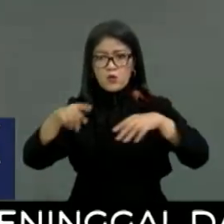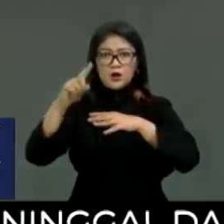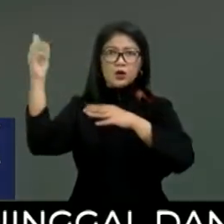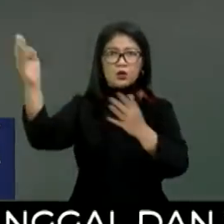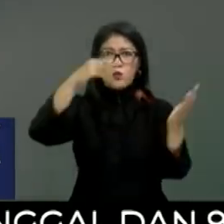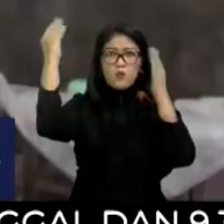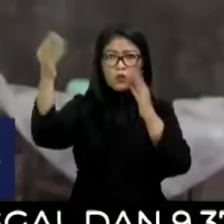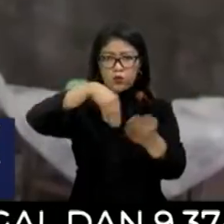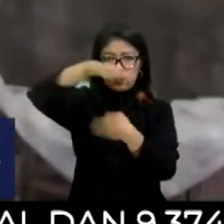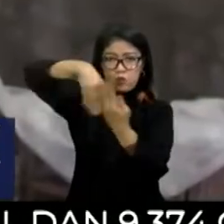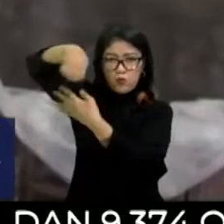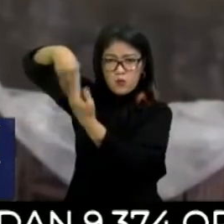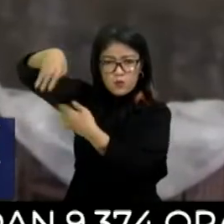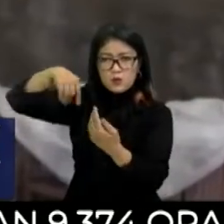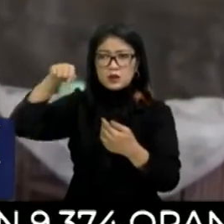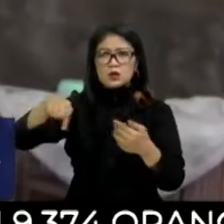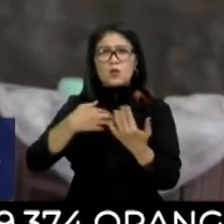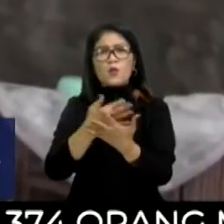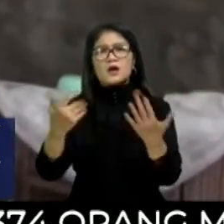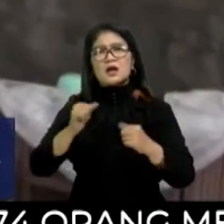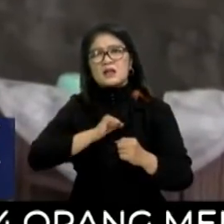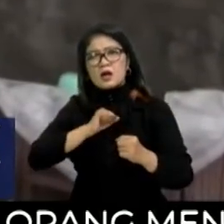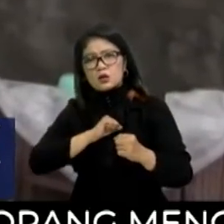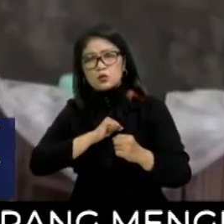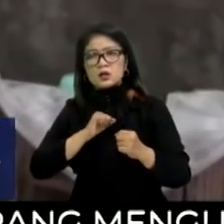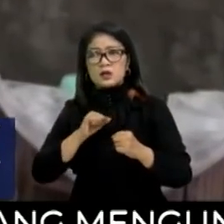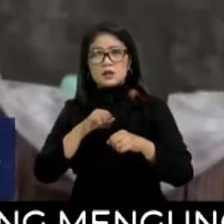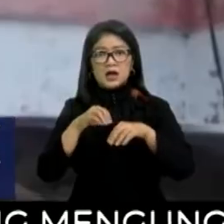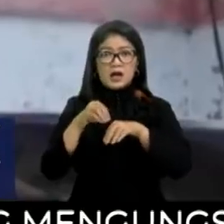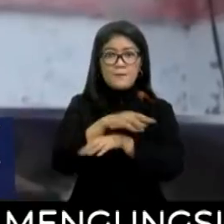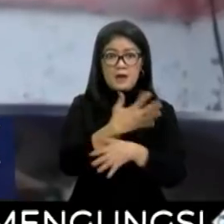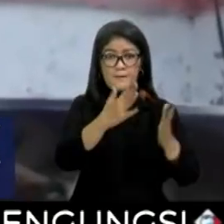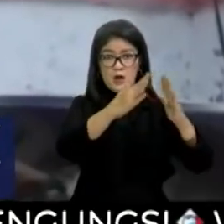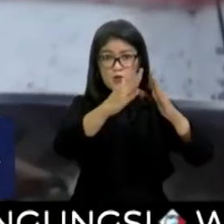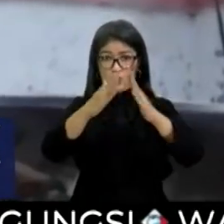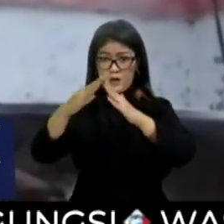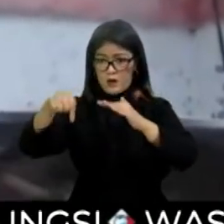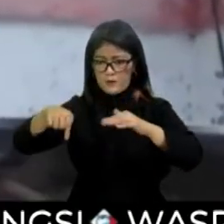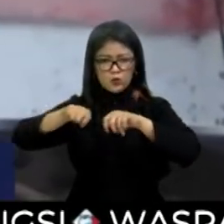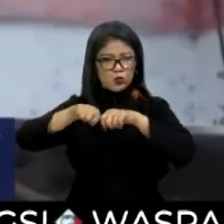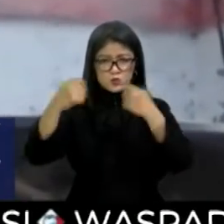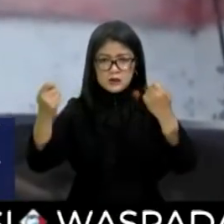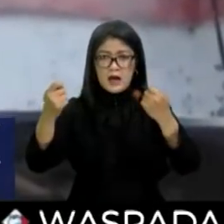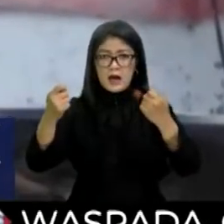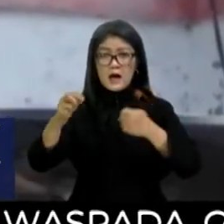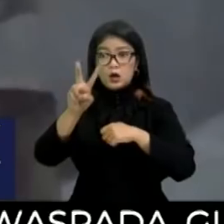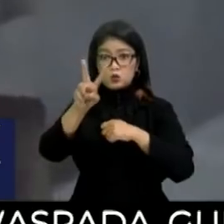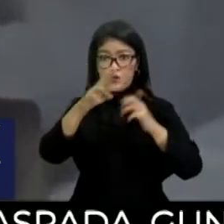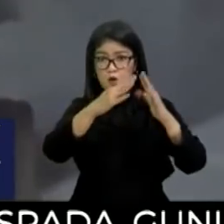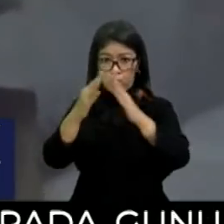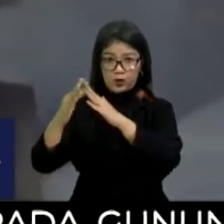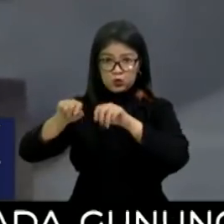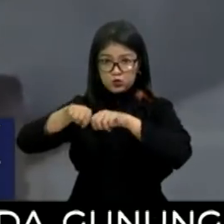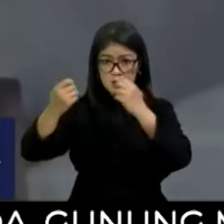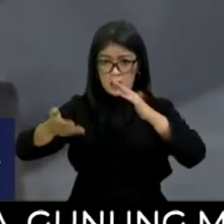kencang. Dampak angin puting beliung, sejumlah rumah warga rusak. Dua di antaranya bahkan rusak parah dengan bagian atapnya